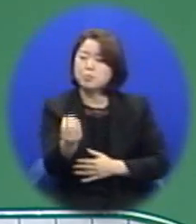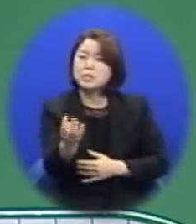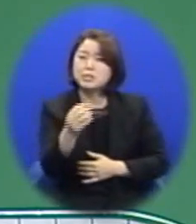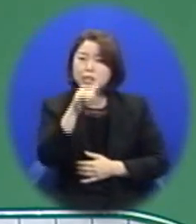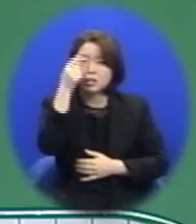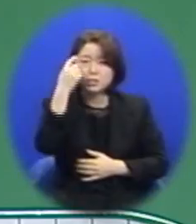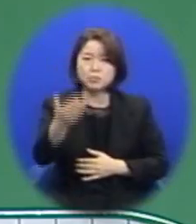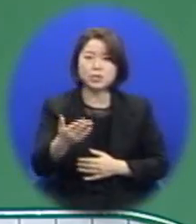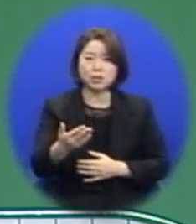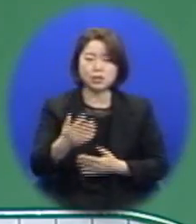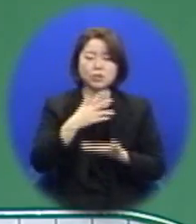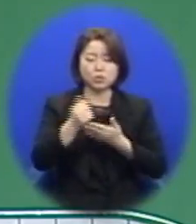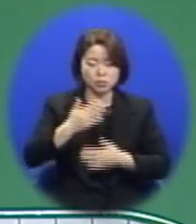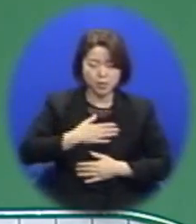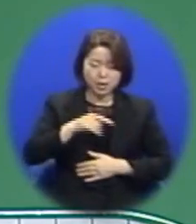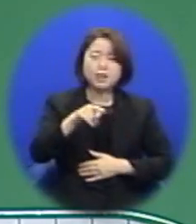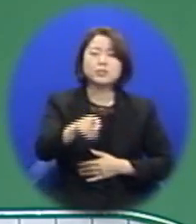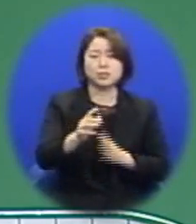사람이 되겠습니다.